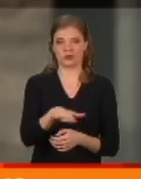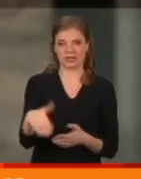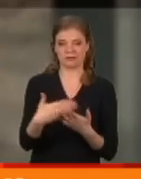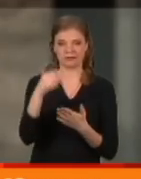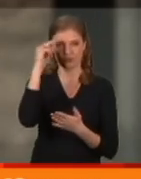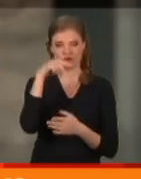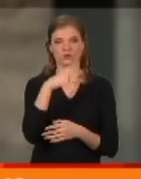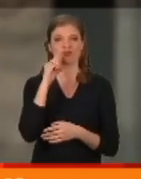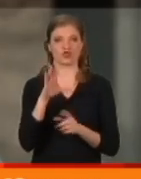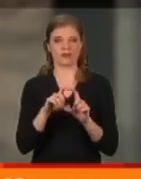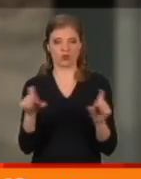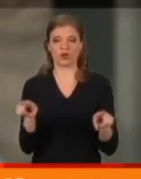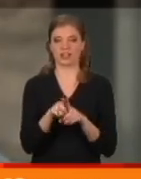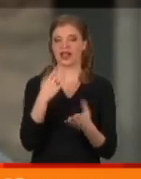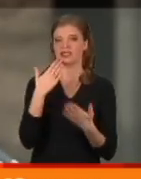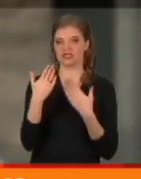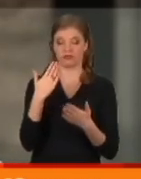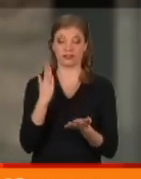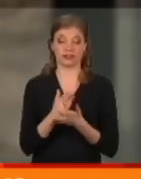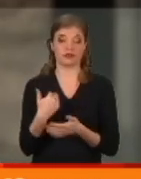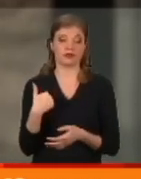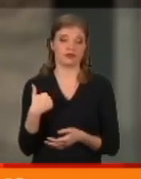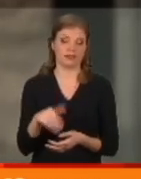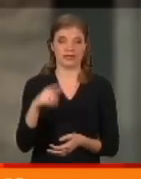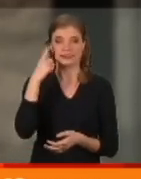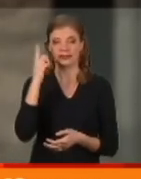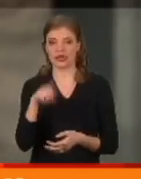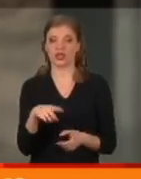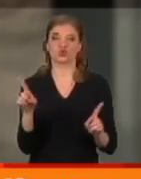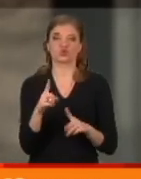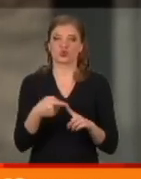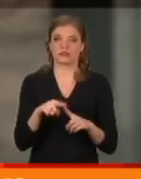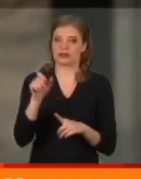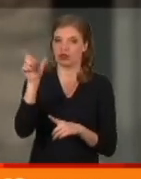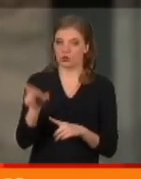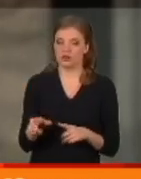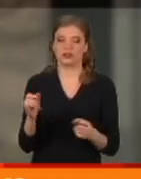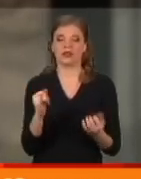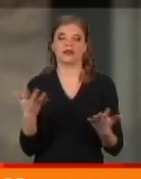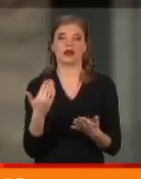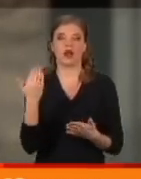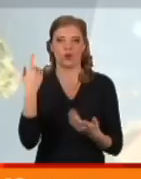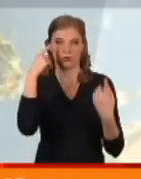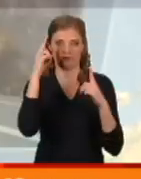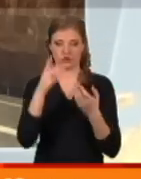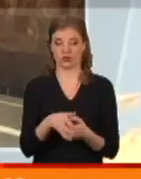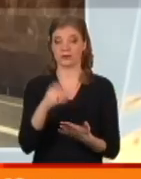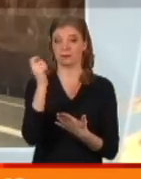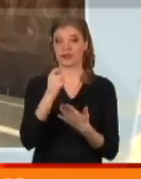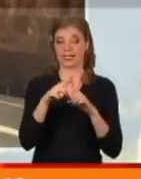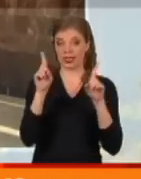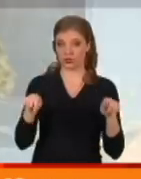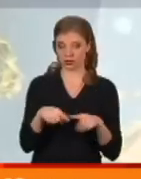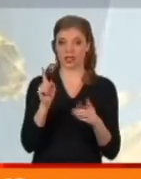які вивчають Шевченка в школі, таке ставлення відбиває бажання знати, що це за людина і яка є його творчість. Ілюстрації